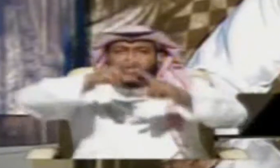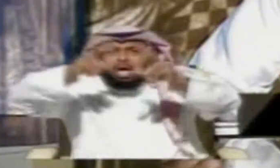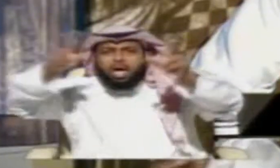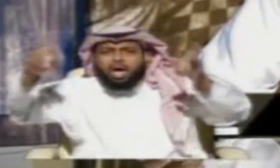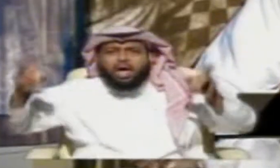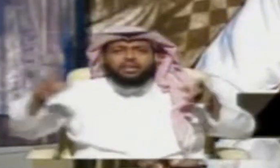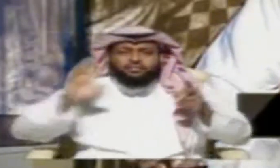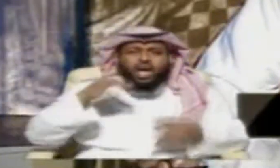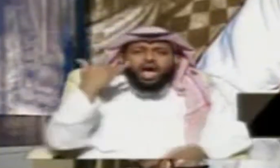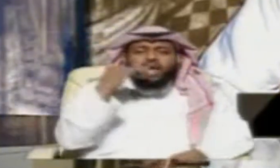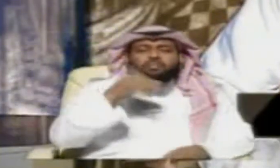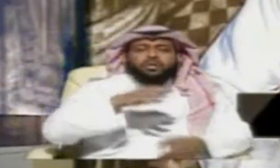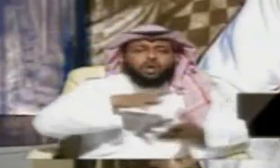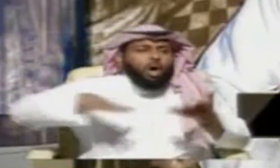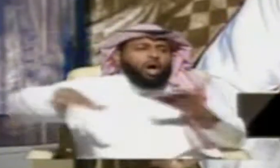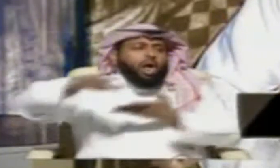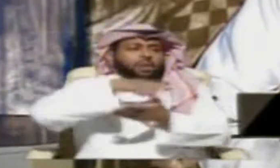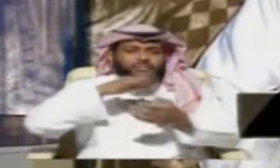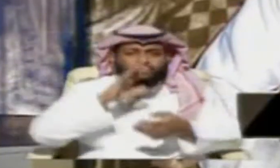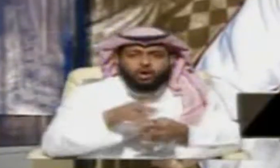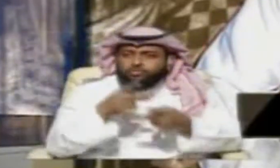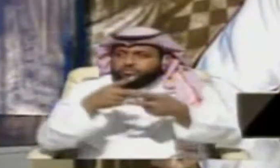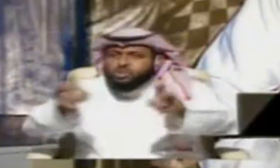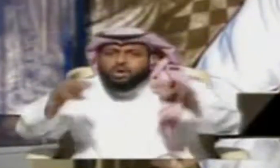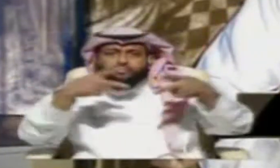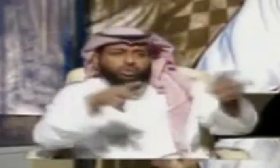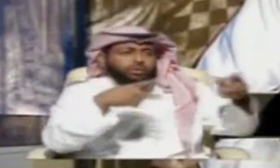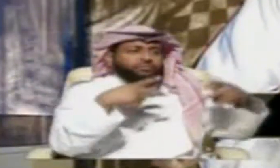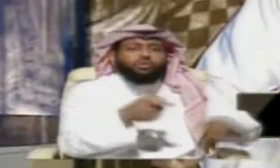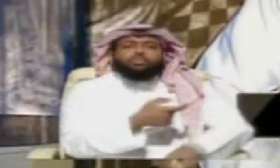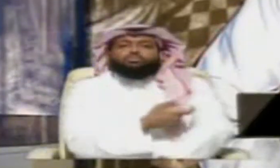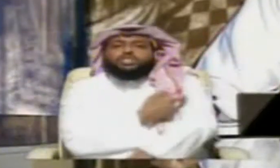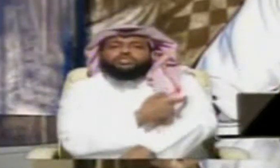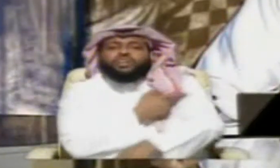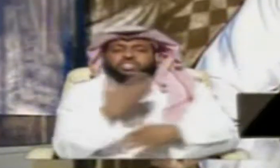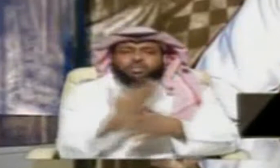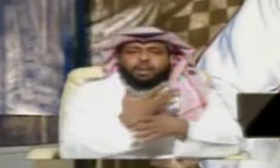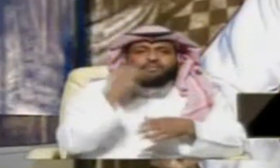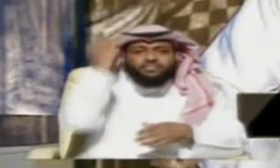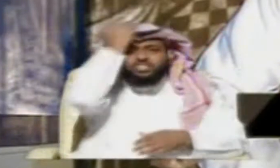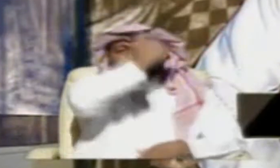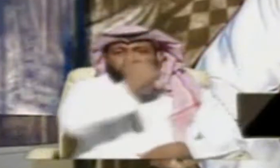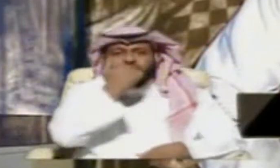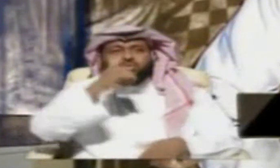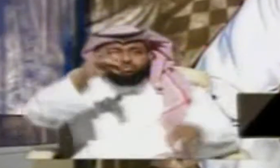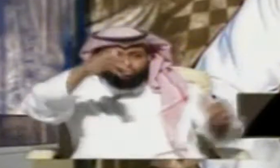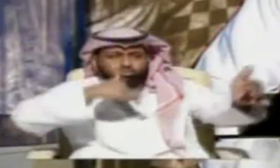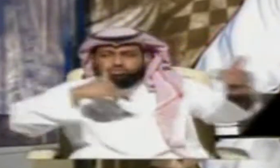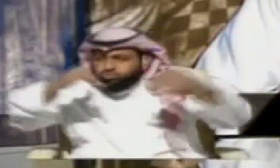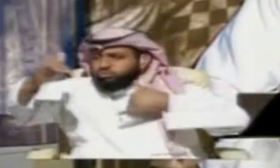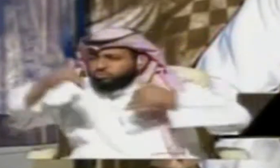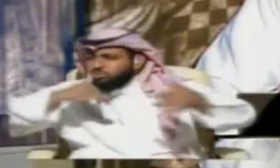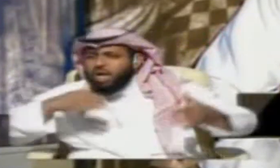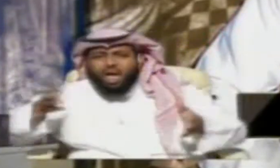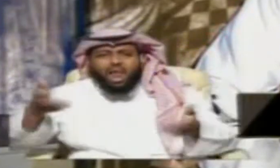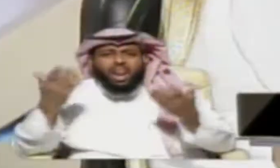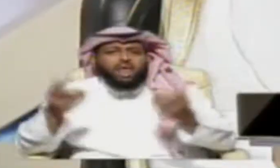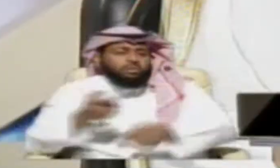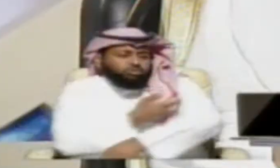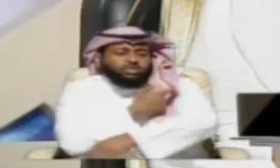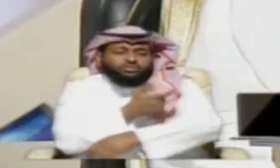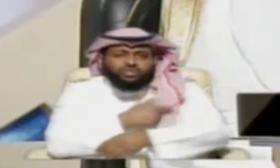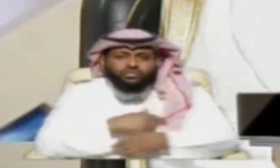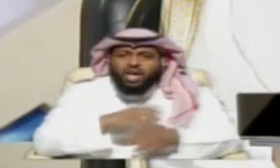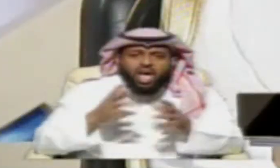متخصصة لنقل الجرحى لمساعدة هؤلاء المساكين يا شيخ الفاضل لا يجوز